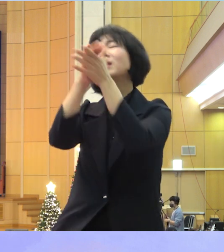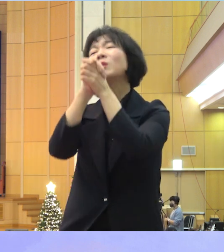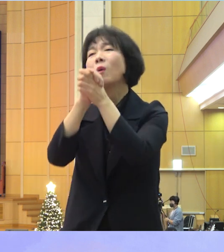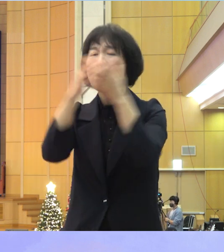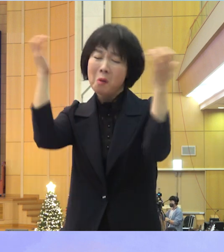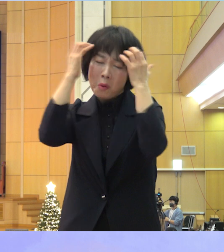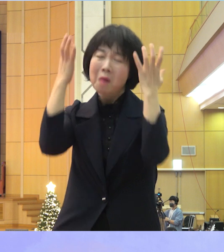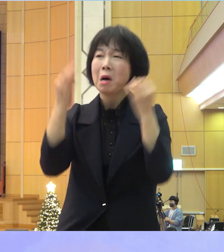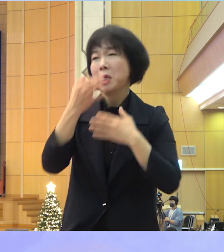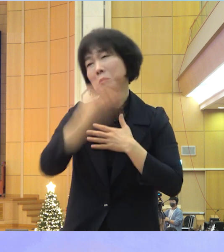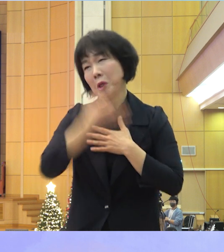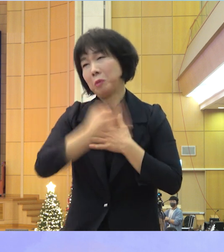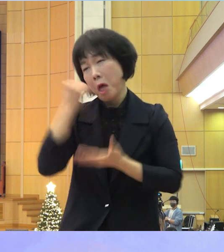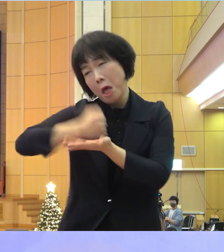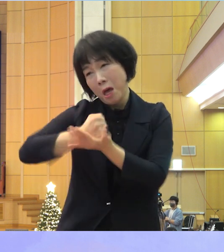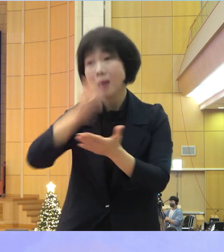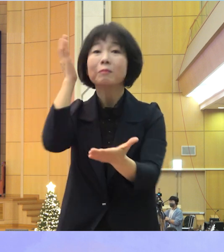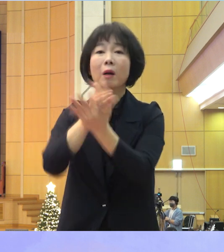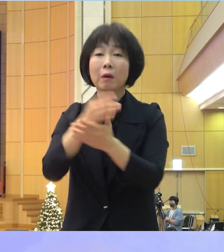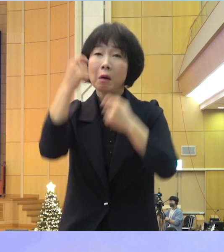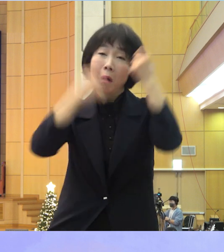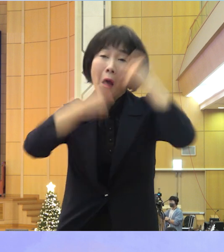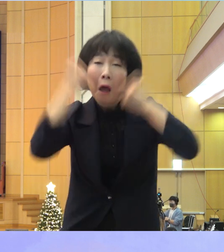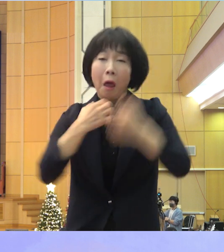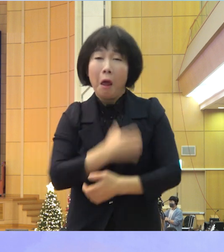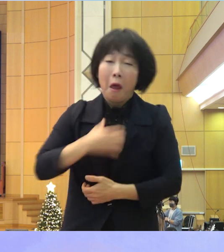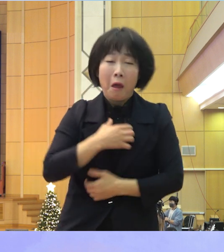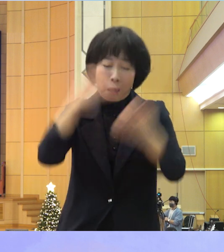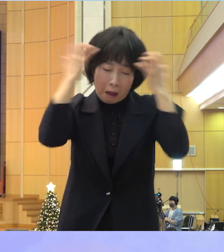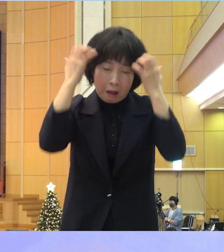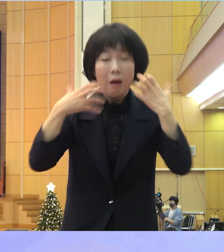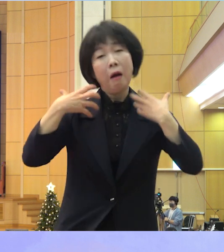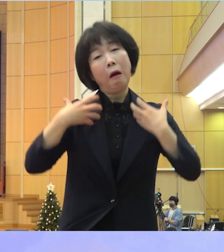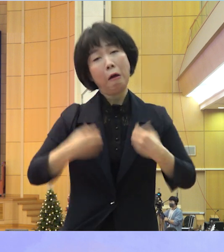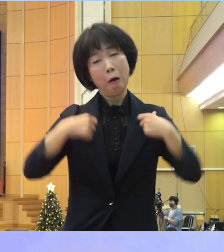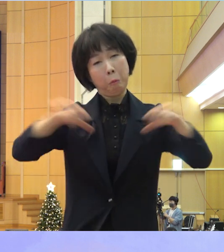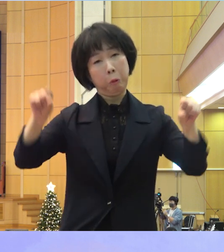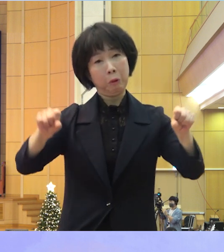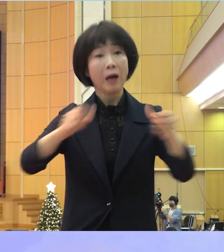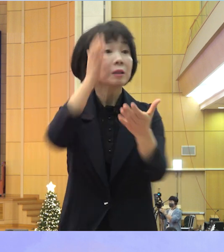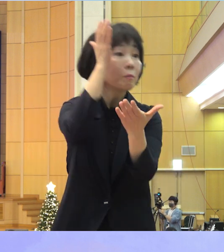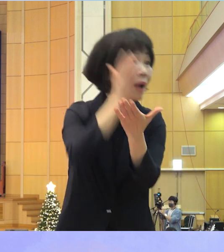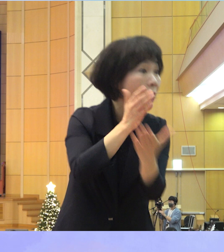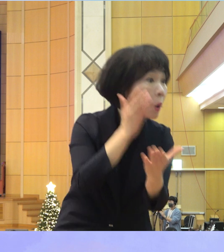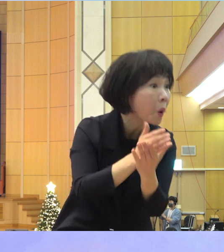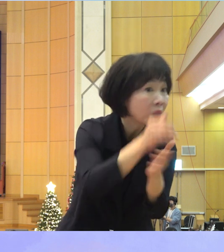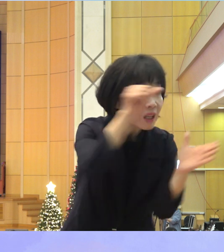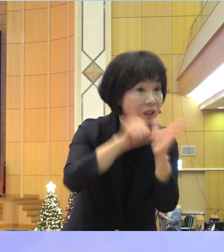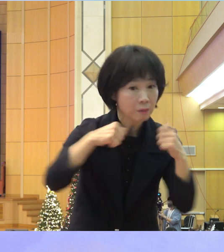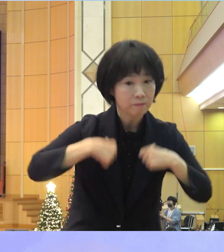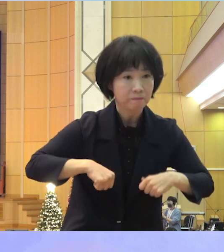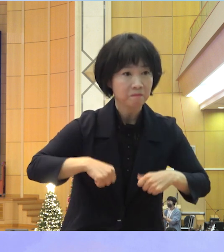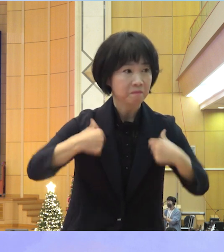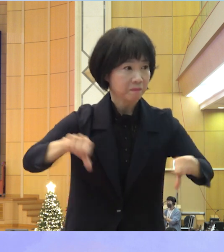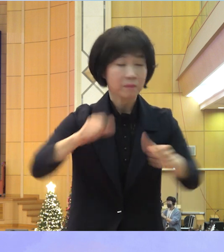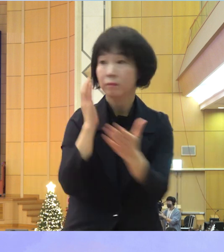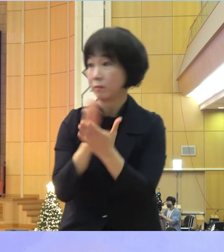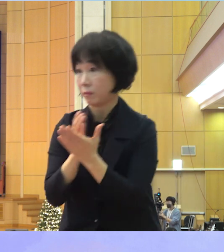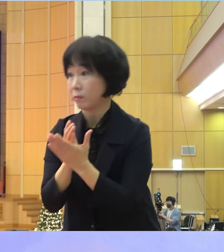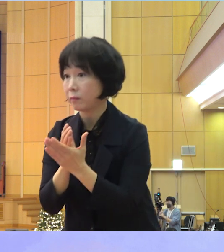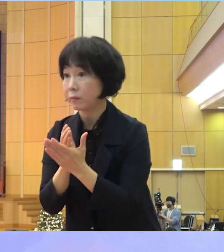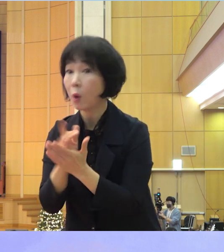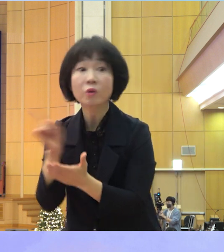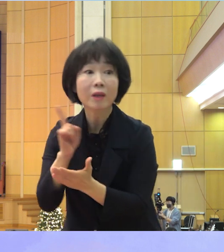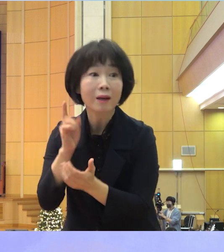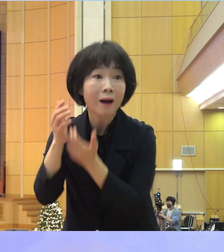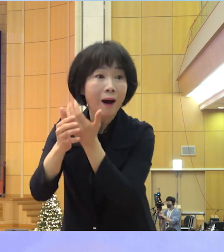고난당하면 고난당한다는 것만 생각해가지고 슬퍼하고 괴로워하고 낙심하고 절망하고 인생을 포기하고 주저물러 앉고